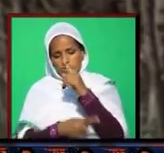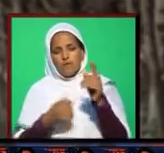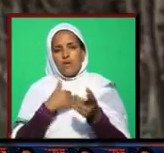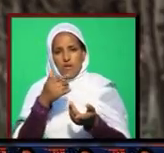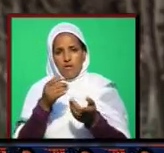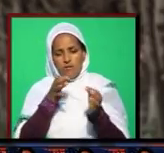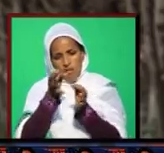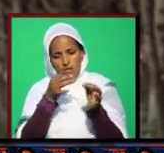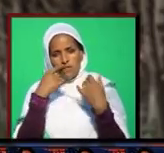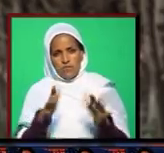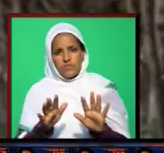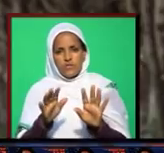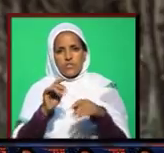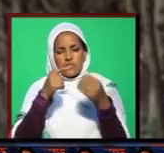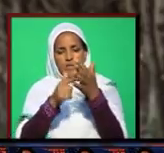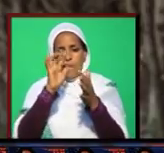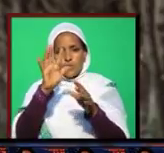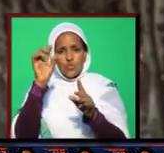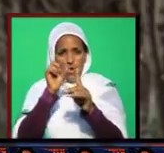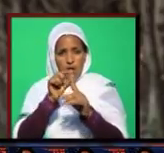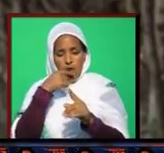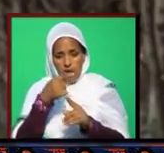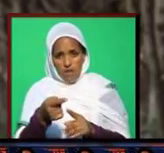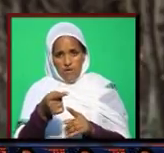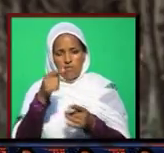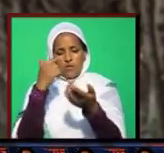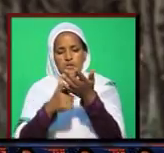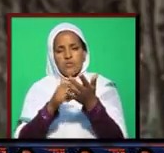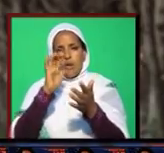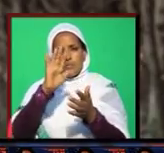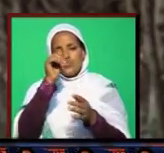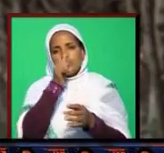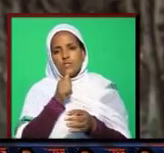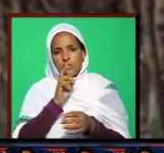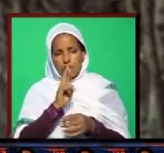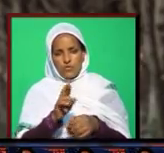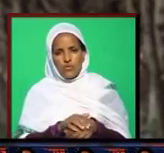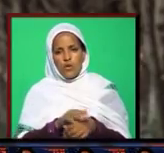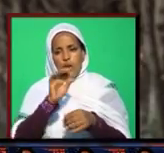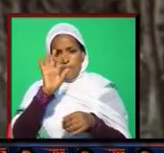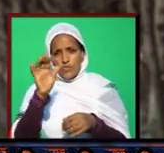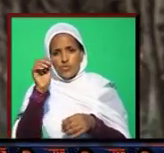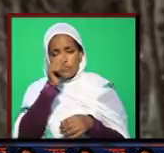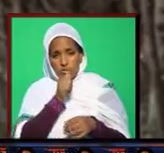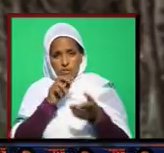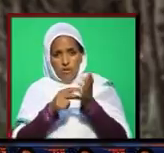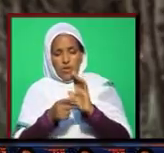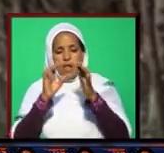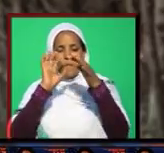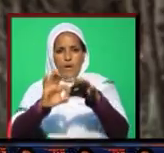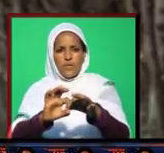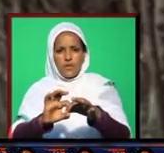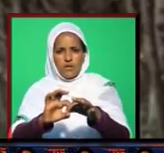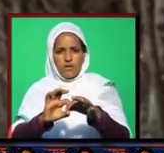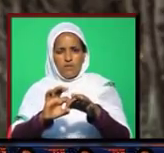የገለጻቸው እነዚህ አምስቱ አዕማደ ምስጢር ናቸው። አምስቱ አዕማደ ምስጢር ደግሞ ለማኅበር ማኅበረ ምእመናን ናቸው። በቆሮንቶስ ስለነበሩት